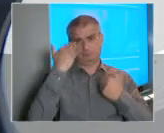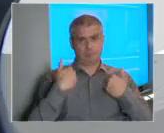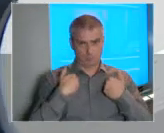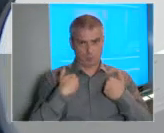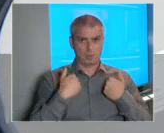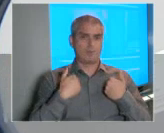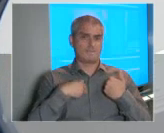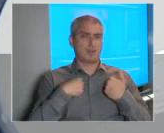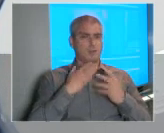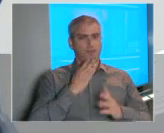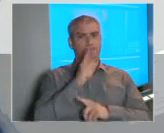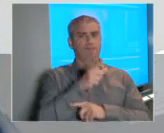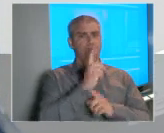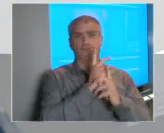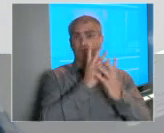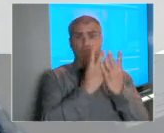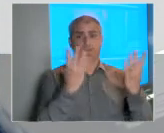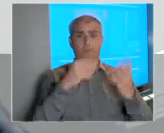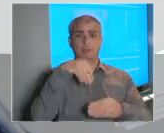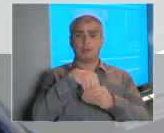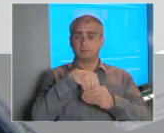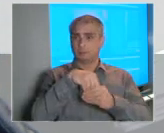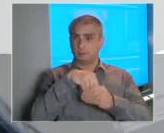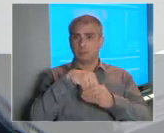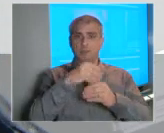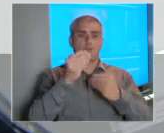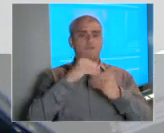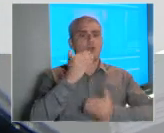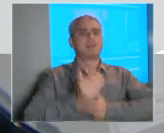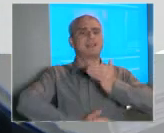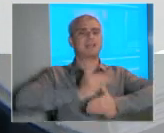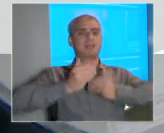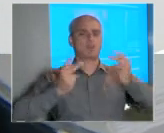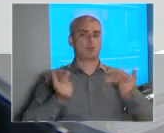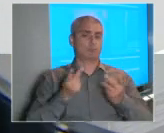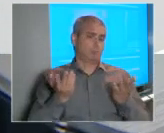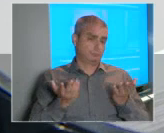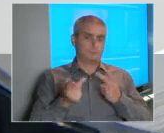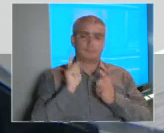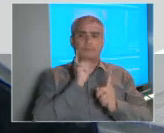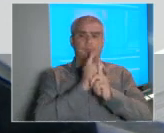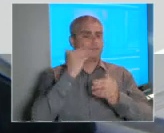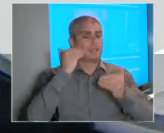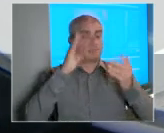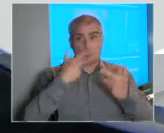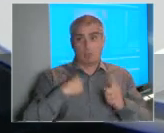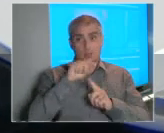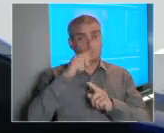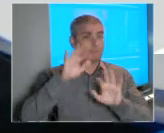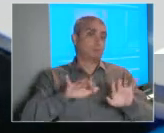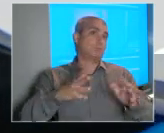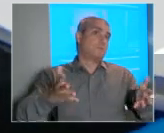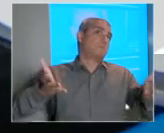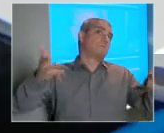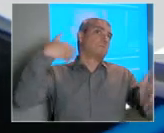ואנחנו ניגשים להצביע, ובמובן הזה עוד איזושהי התקדמות קלה לעבר הקדמה. אולי נגיע גם למחשבים, מי